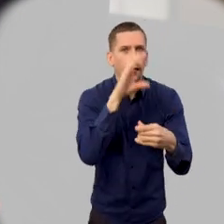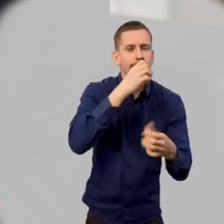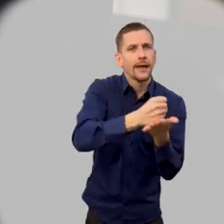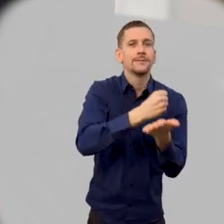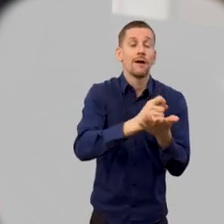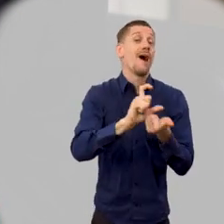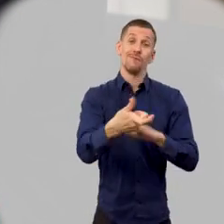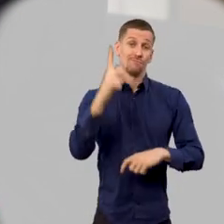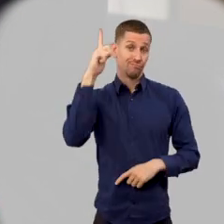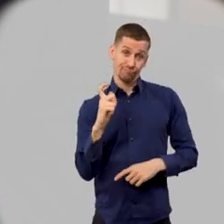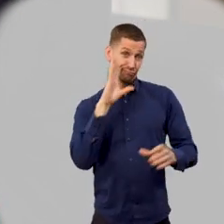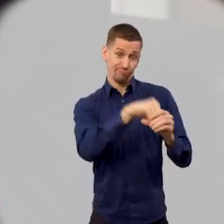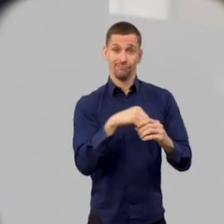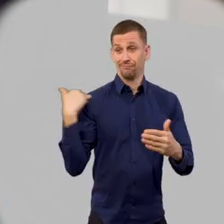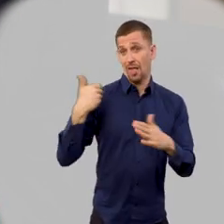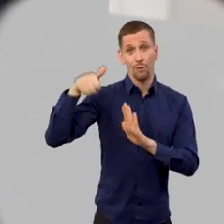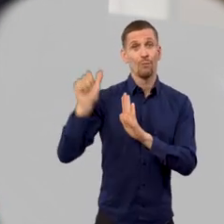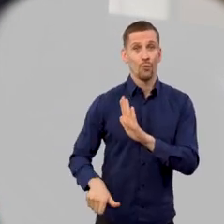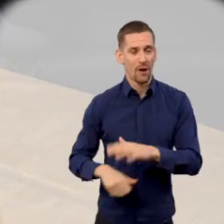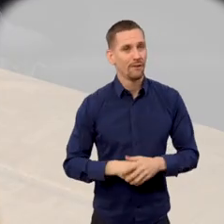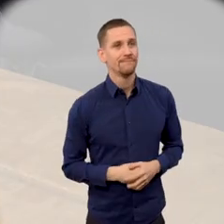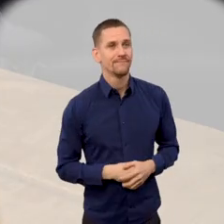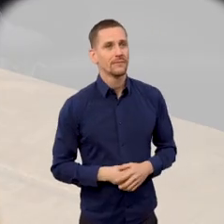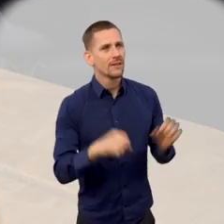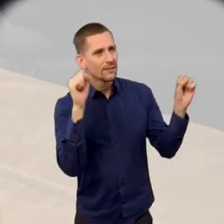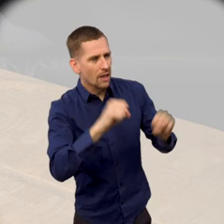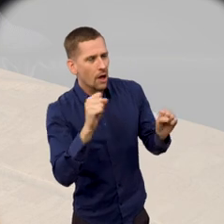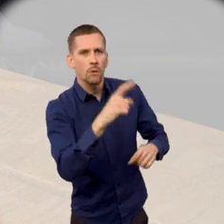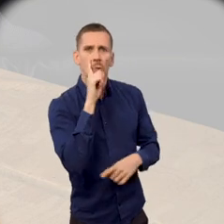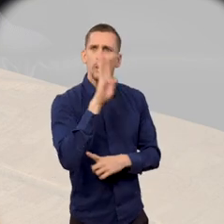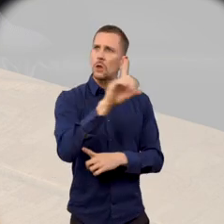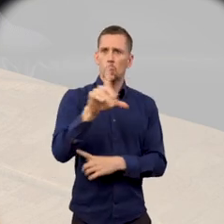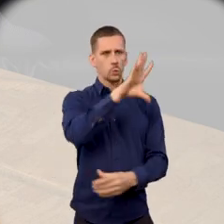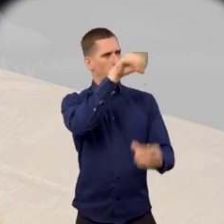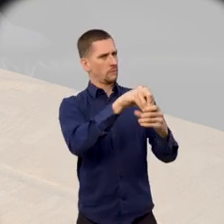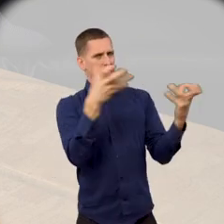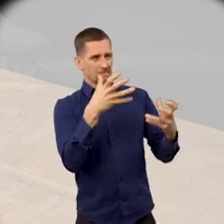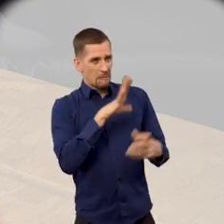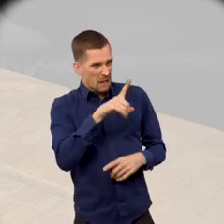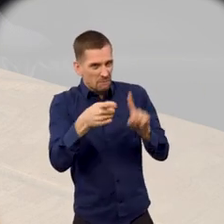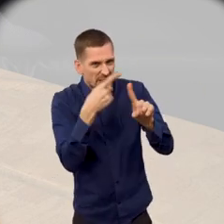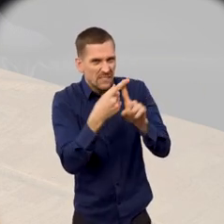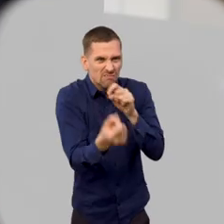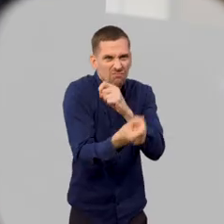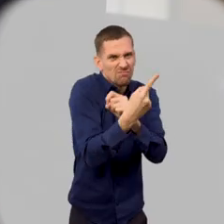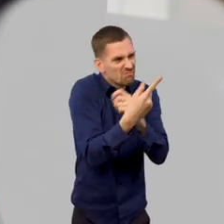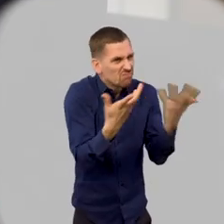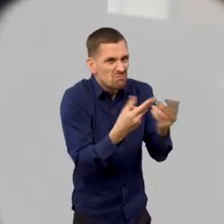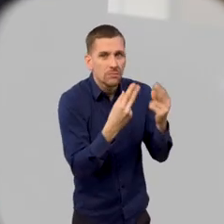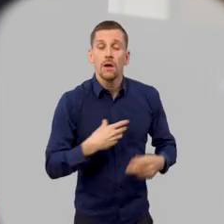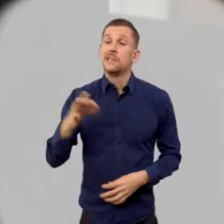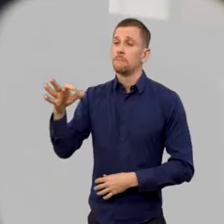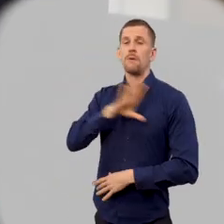en octobre. Et donc là, j'ai commencé il y a un mois. Et qu'est-ce qui fait que tu as choisi l'école 42? Parce que c'est assez spécifique quand même.